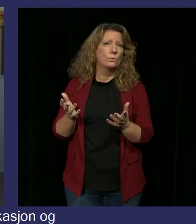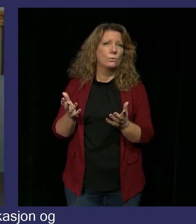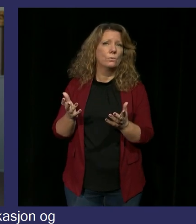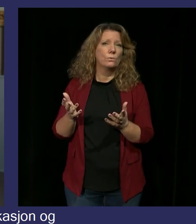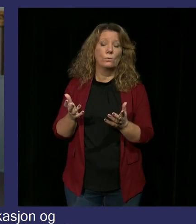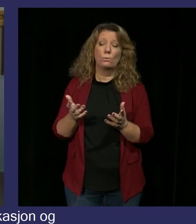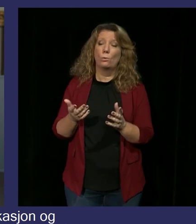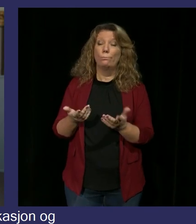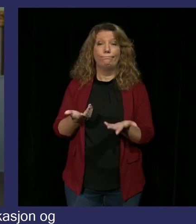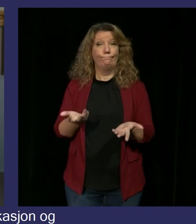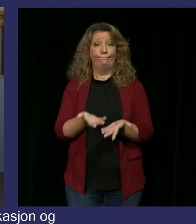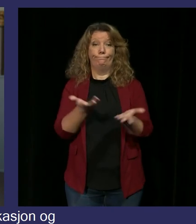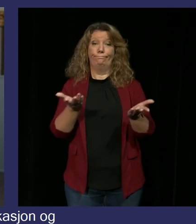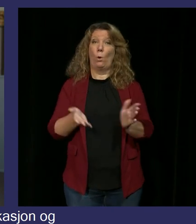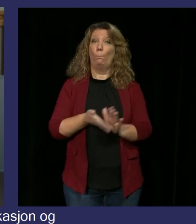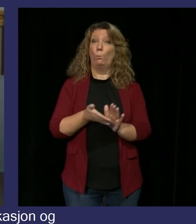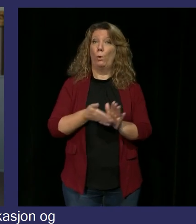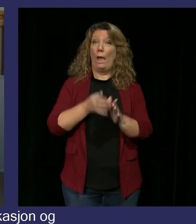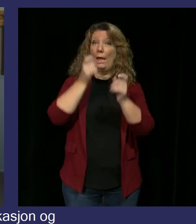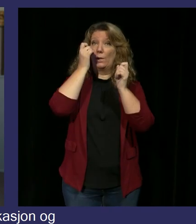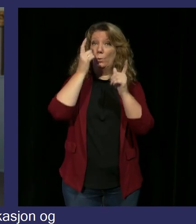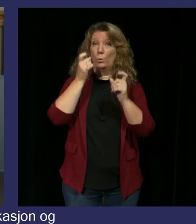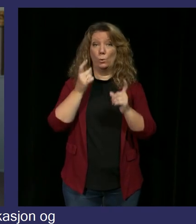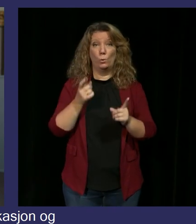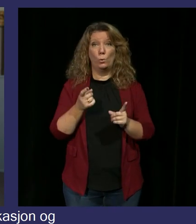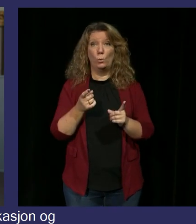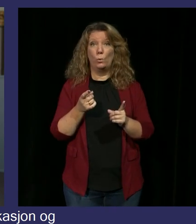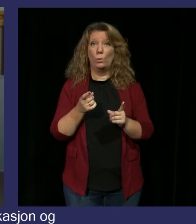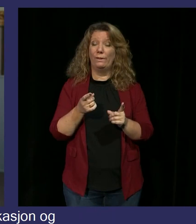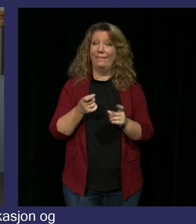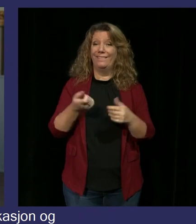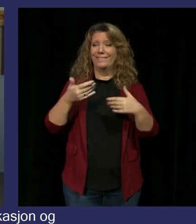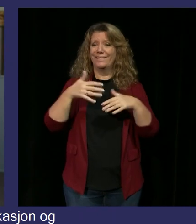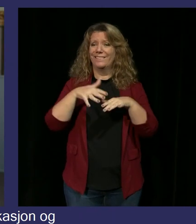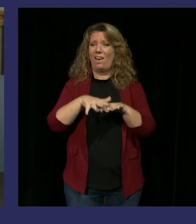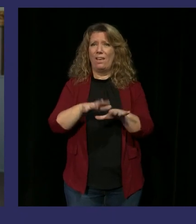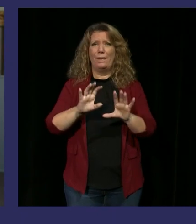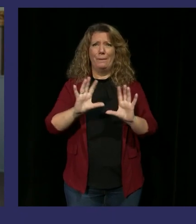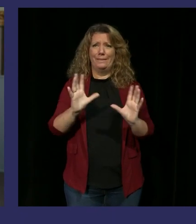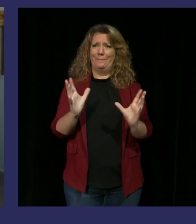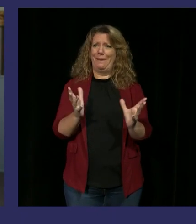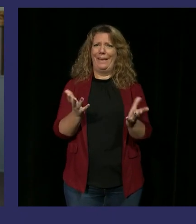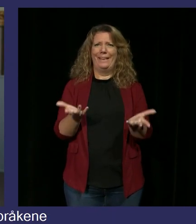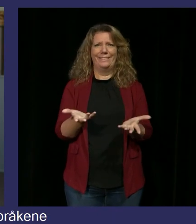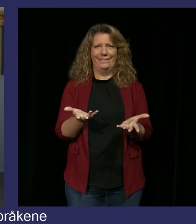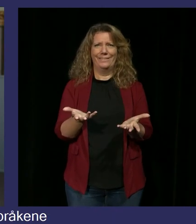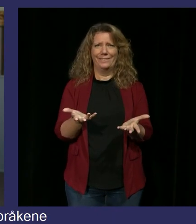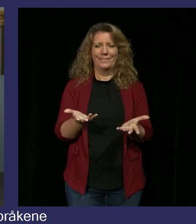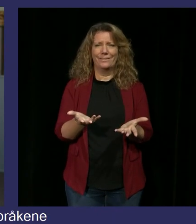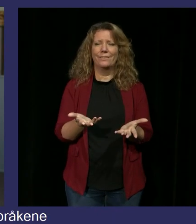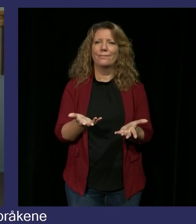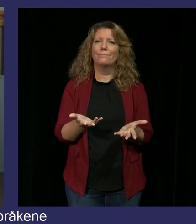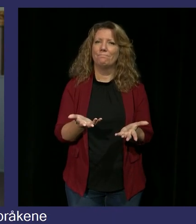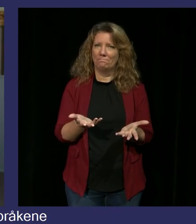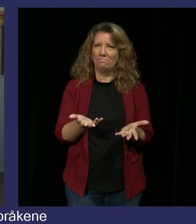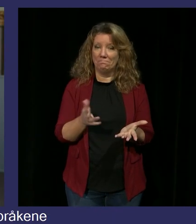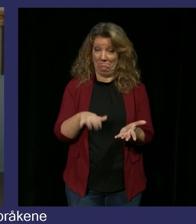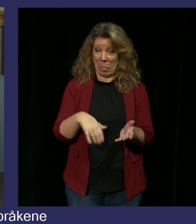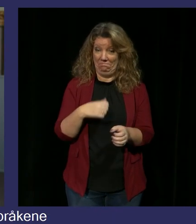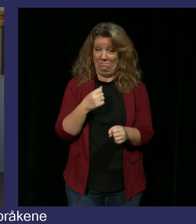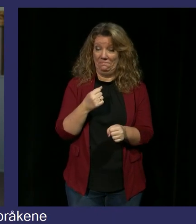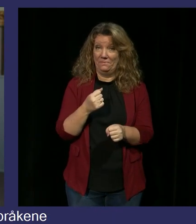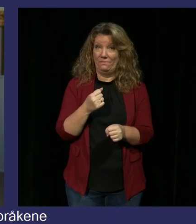og populærkultur i cyberspace, eller hva du kaller det. Det jo et faktum